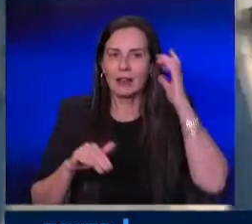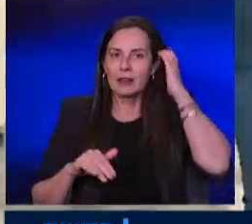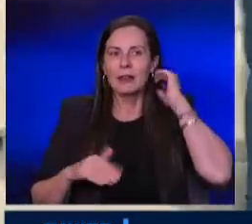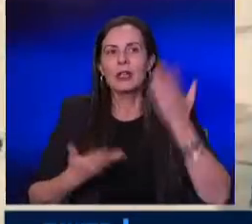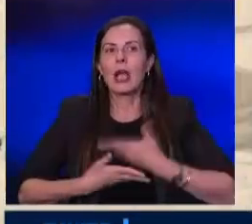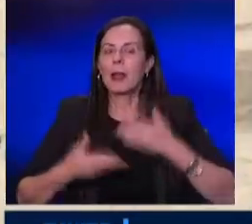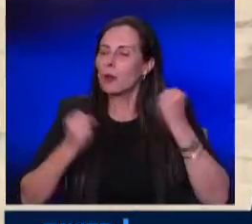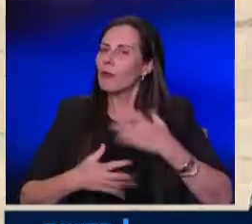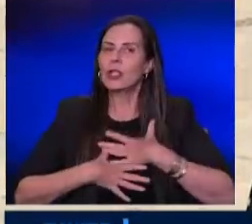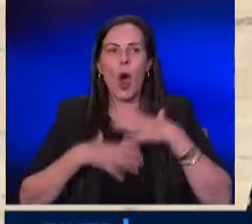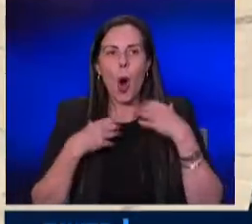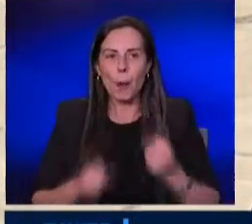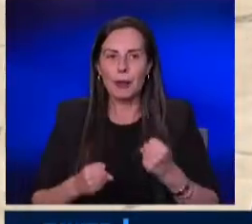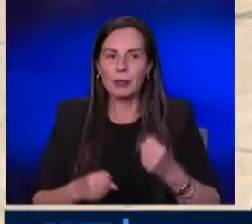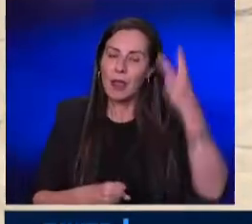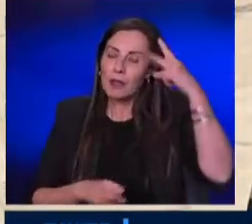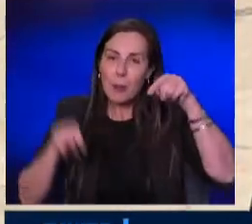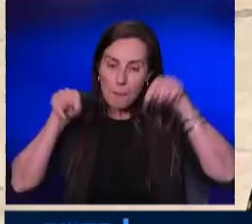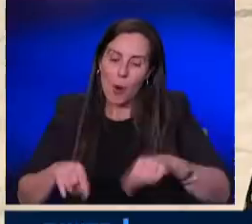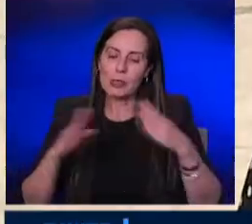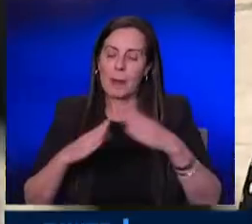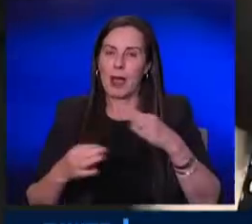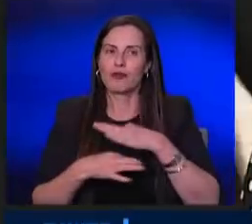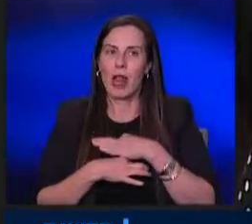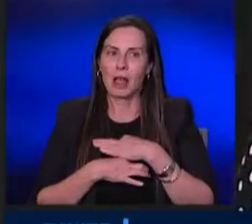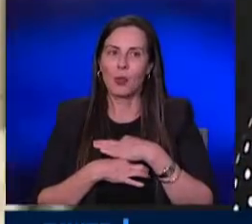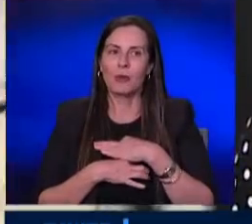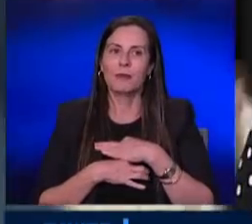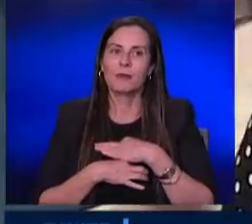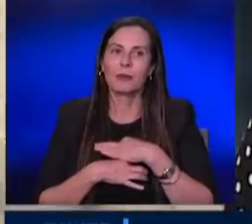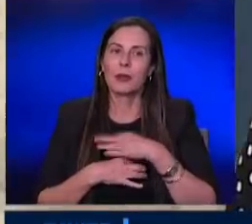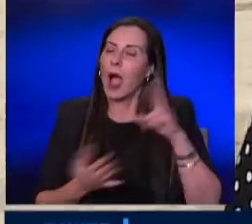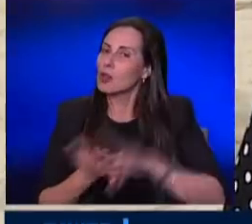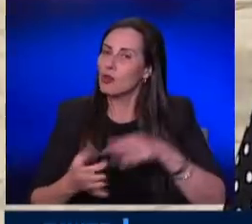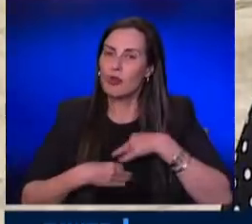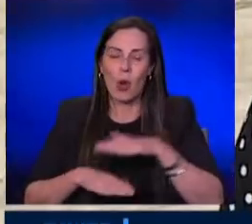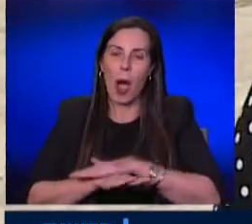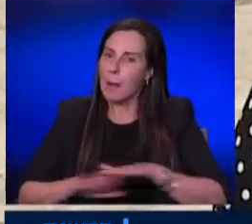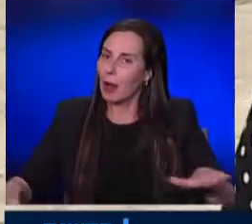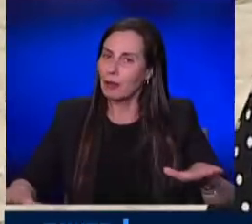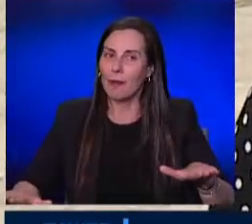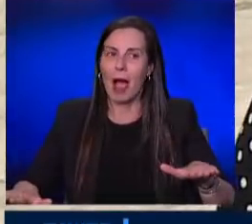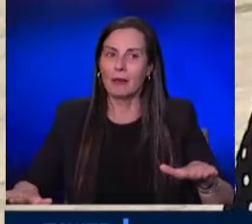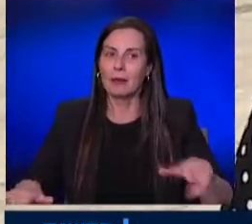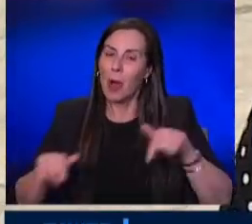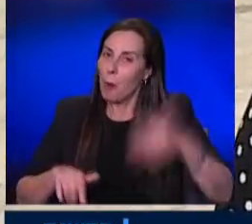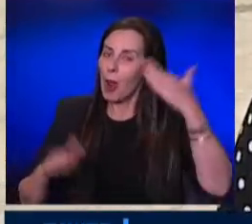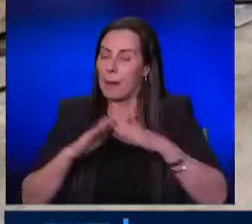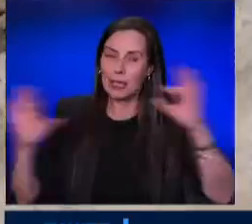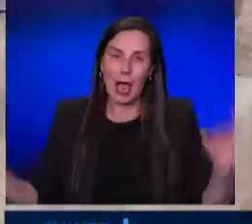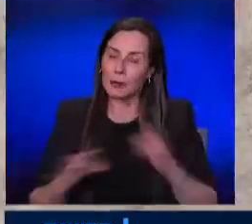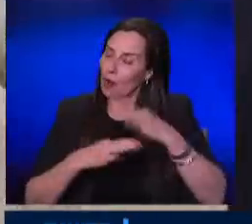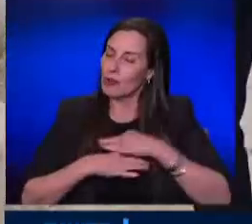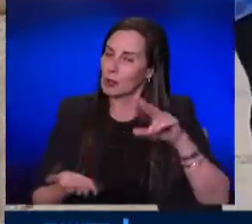שיקבל את הכוח ואת האומץ שלו ויבין שזה הבית שלנו, זכותנו על המקום. פה היה בית המקדש